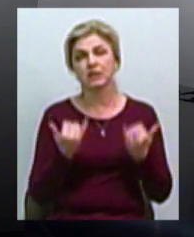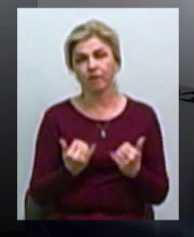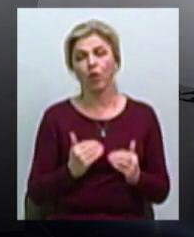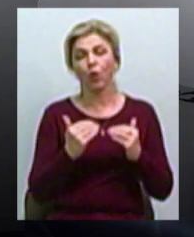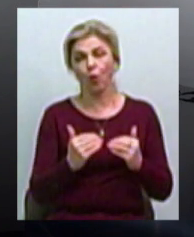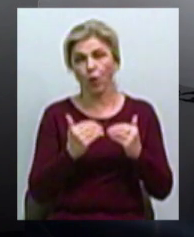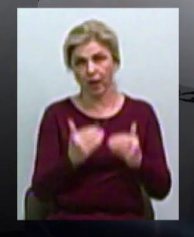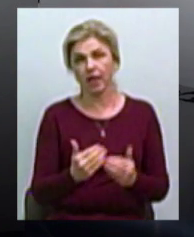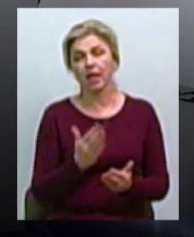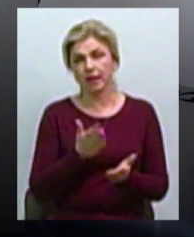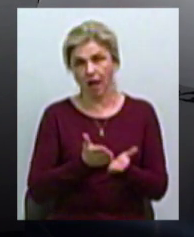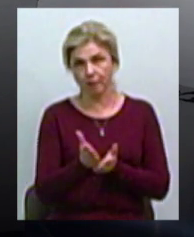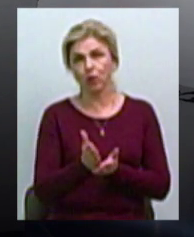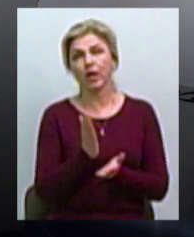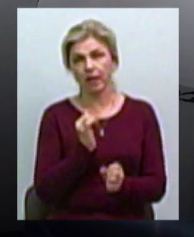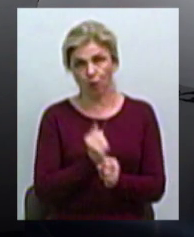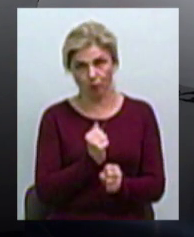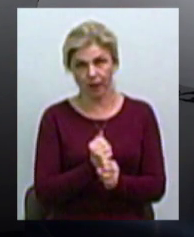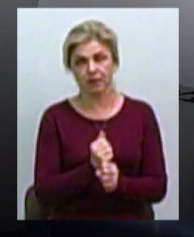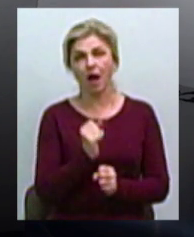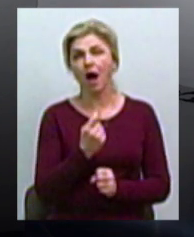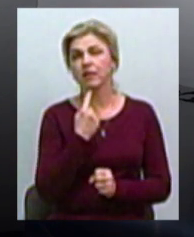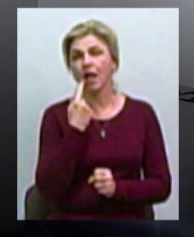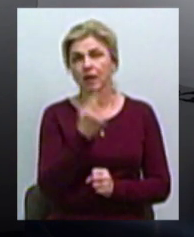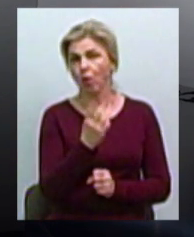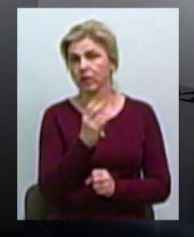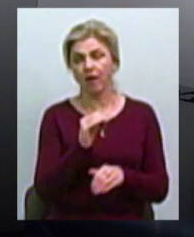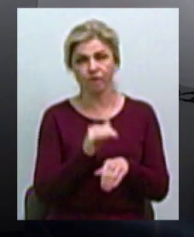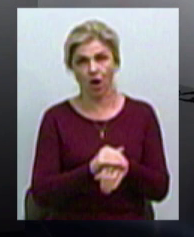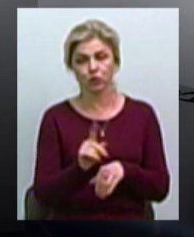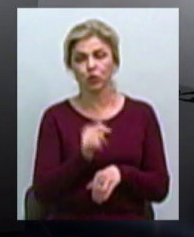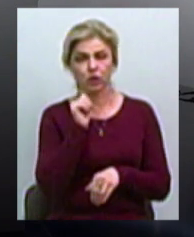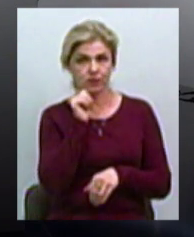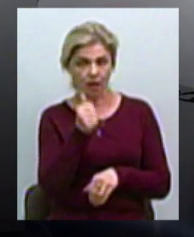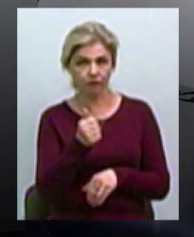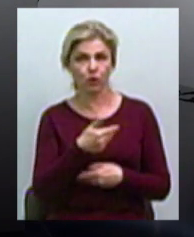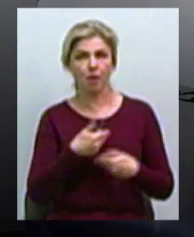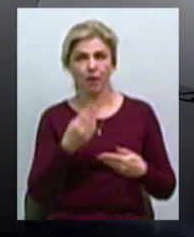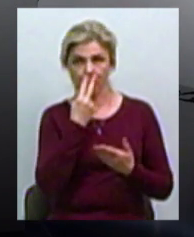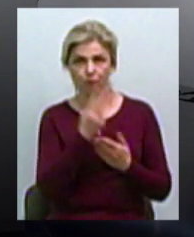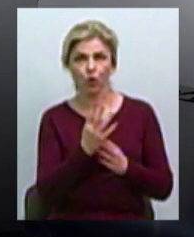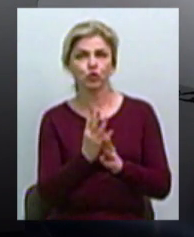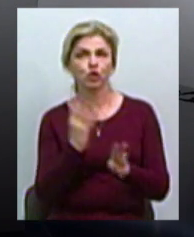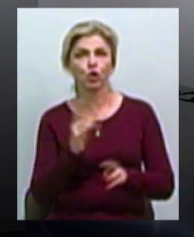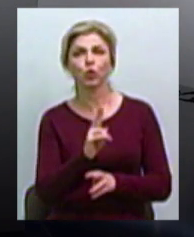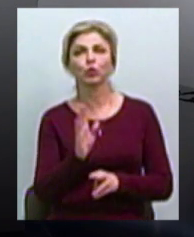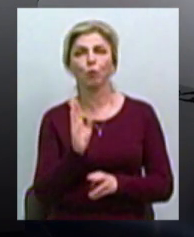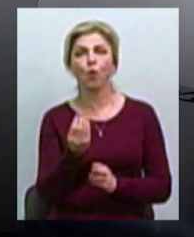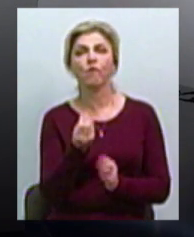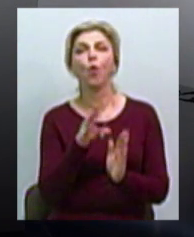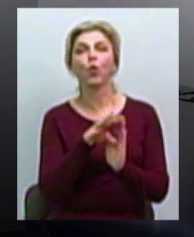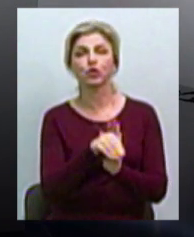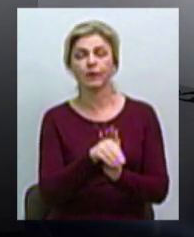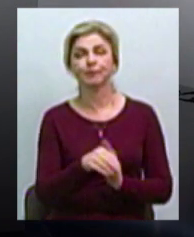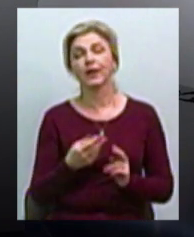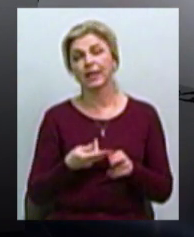цьому напрямку робляться, але далеко не факт, що прямо таки завтра ми побачимо чергу тих, хто буде вкладати кошти. Тому